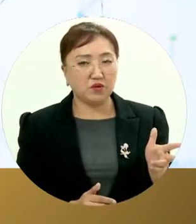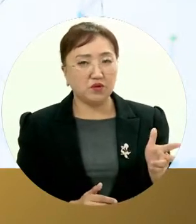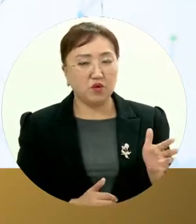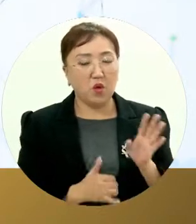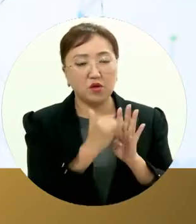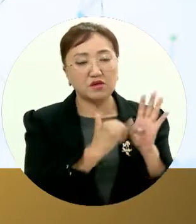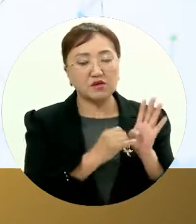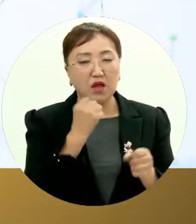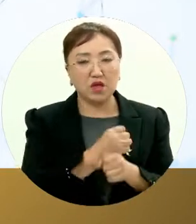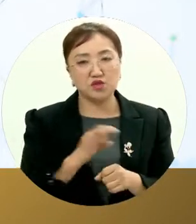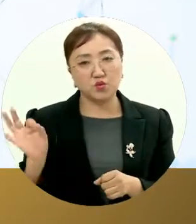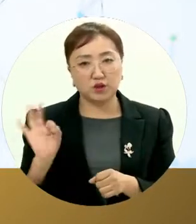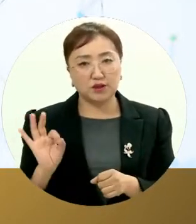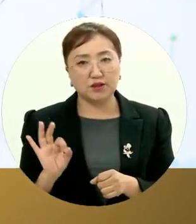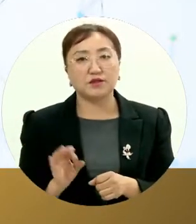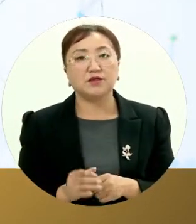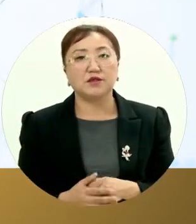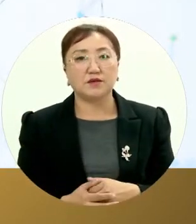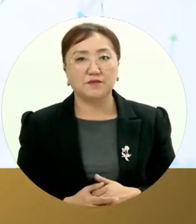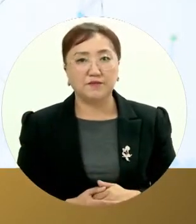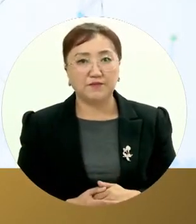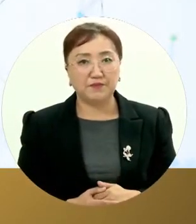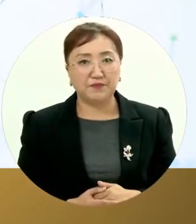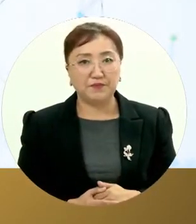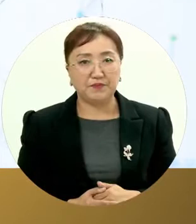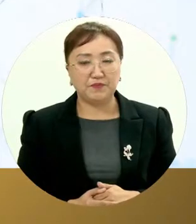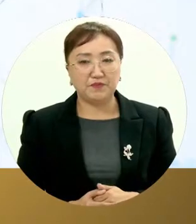Гуравт нь улирлын ажилгүйдэл.